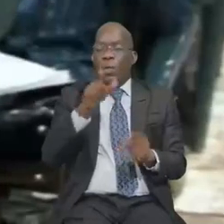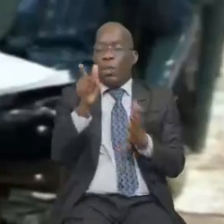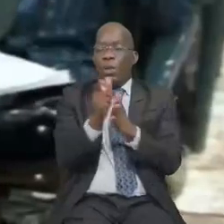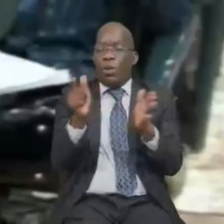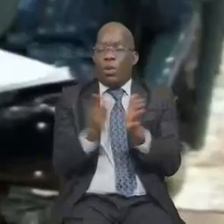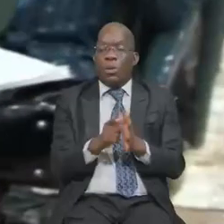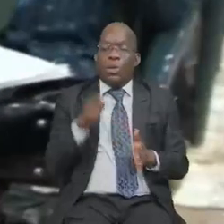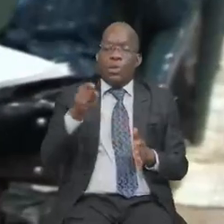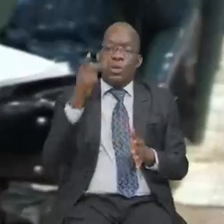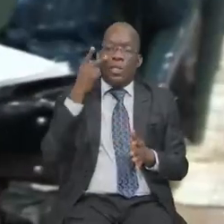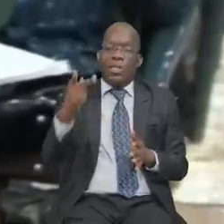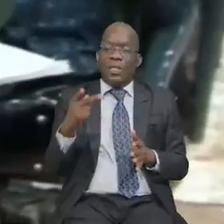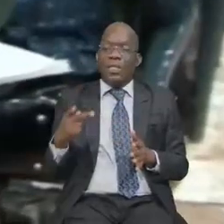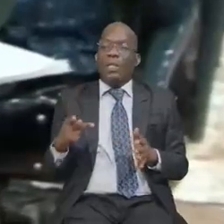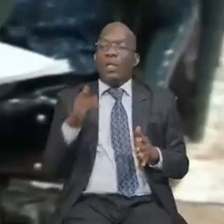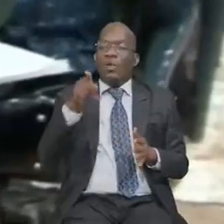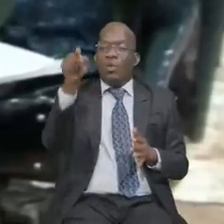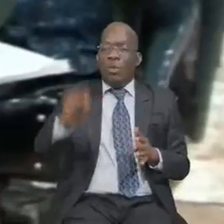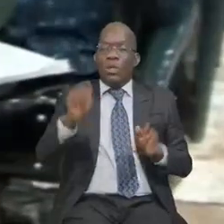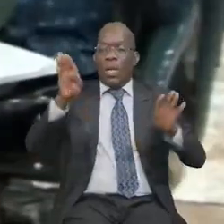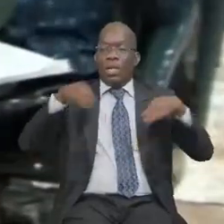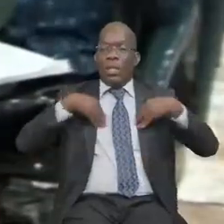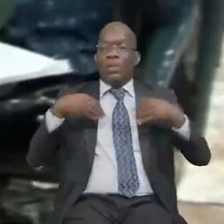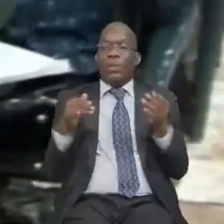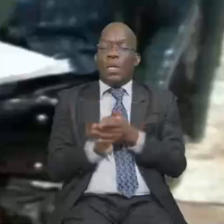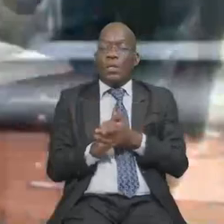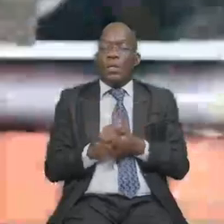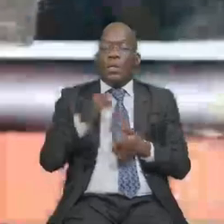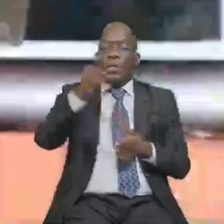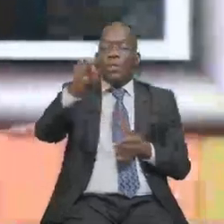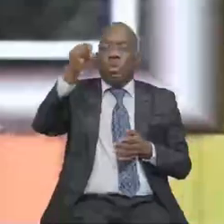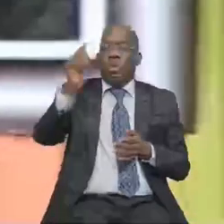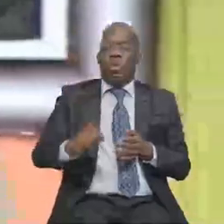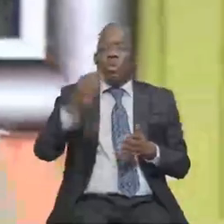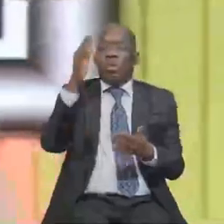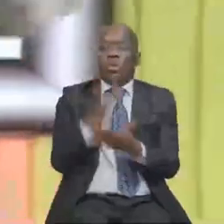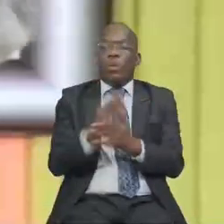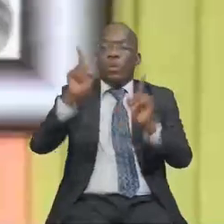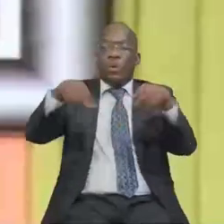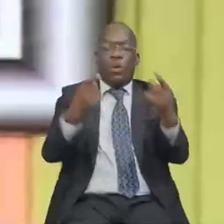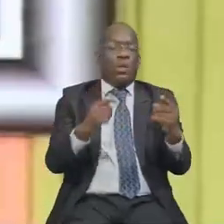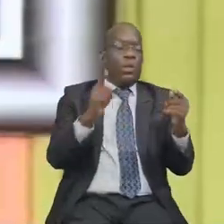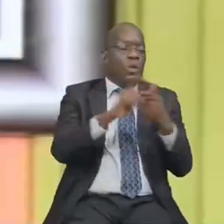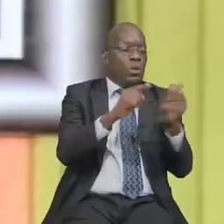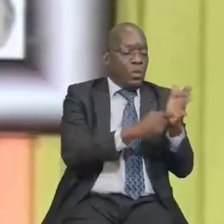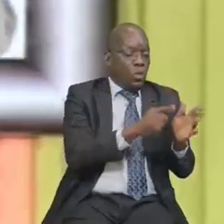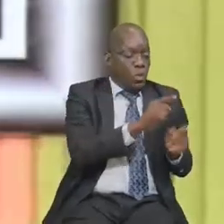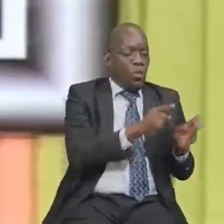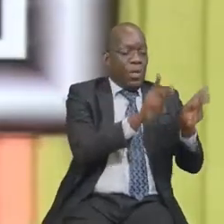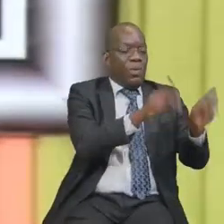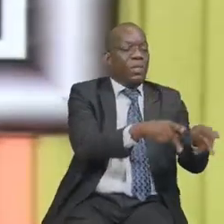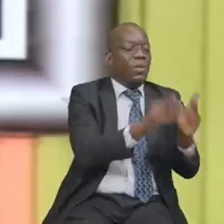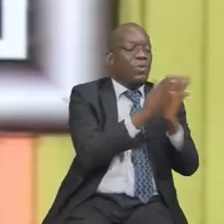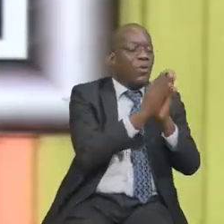Tu dois accepter cela. Tu dois cesser d'aller vers celle pour prier pour toi. J'ai une